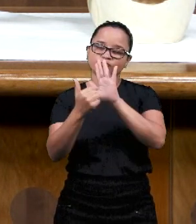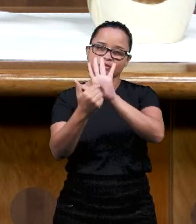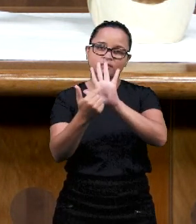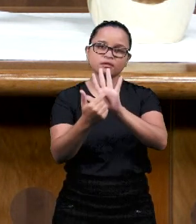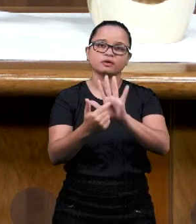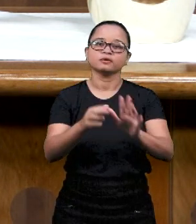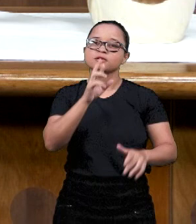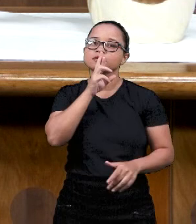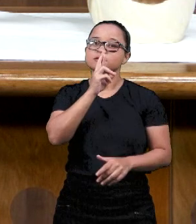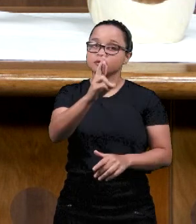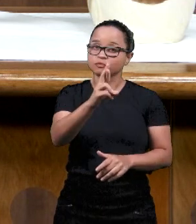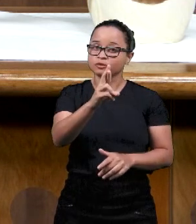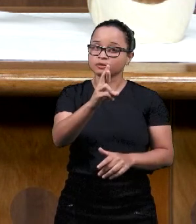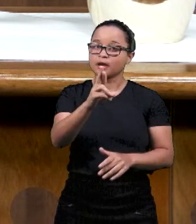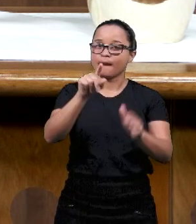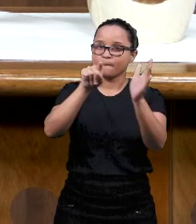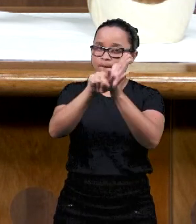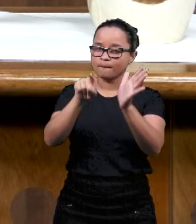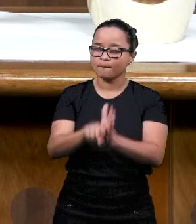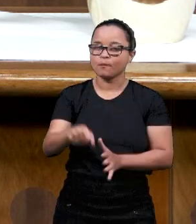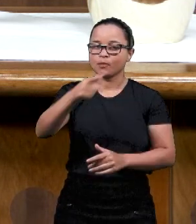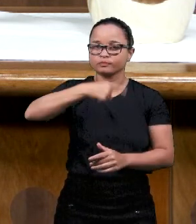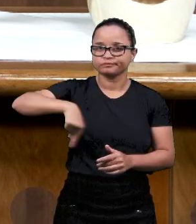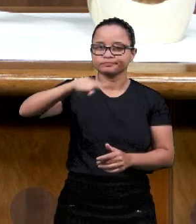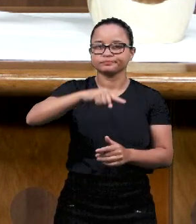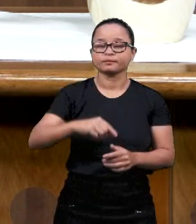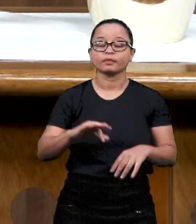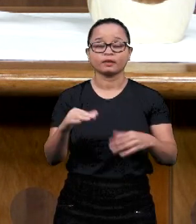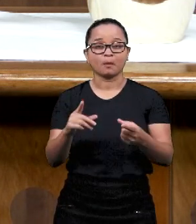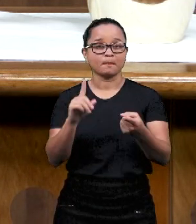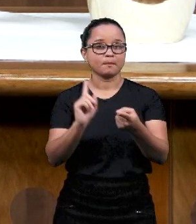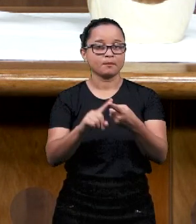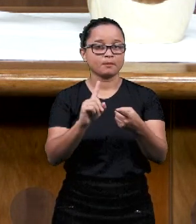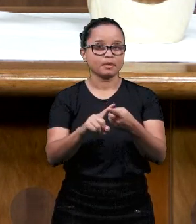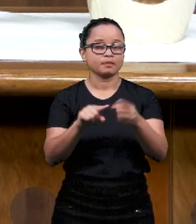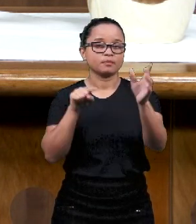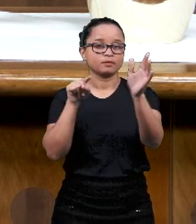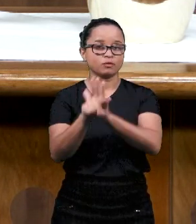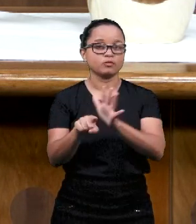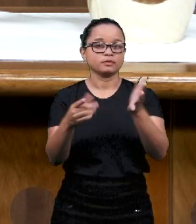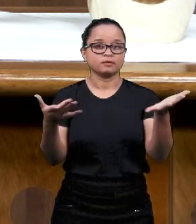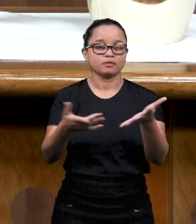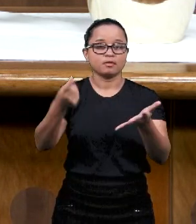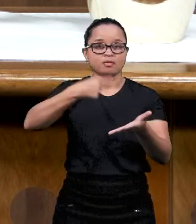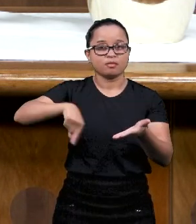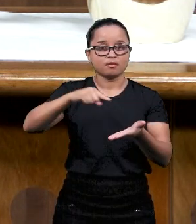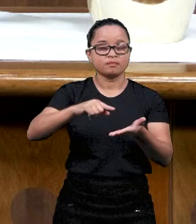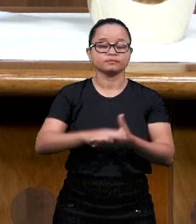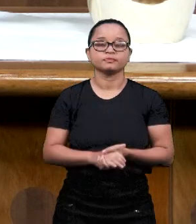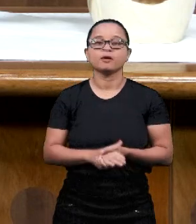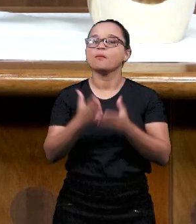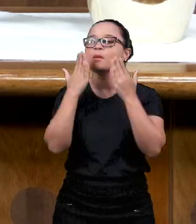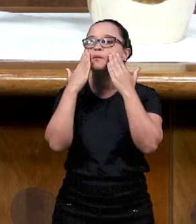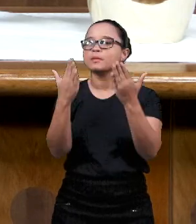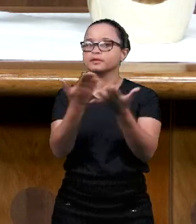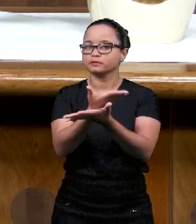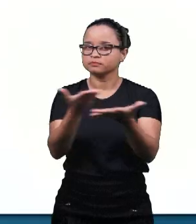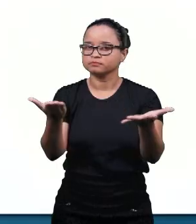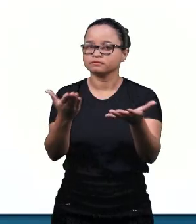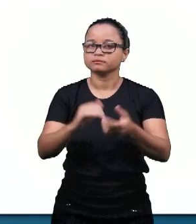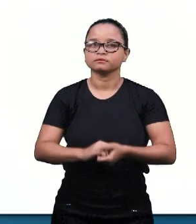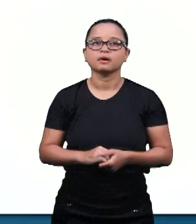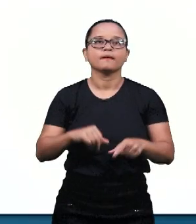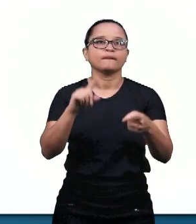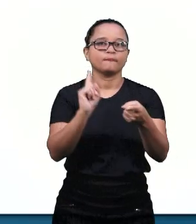première question que nous voulons ici présenter aux frères et sœurs, la première question qui a été formulée est la suivante. Elle